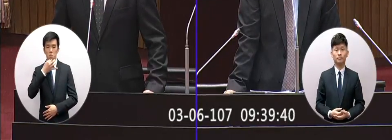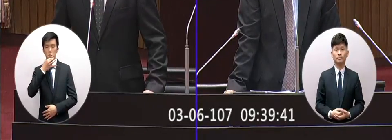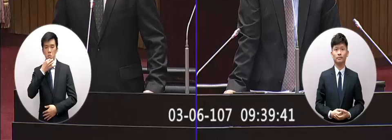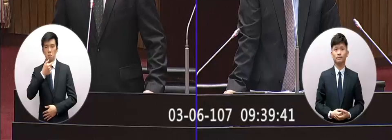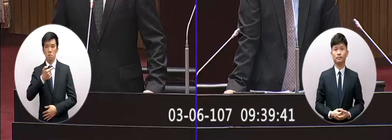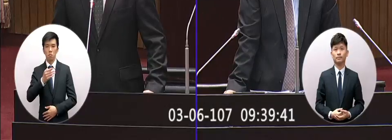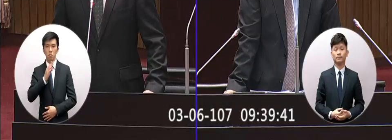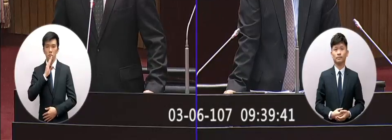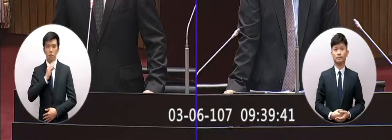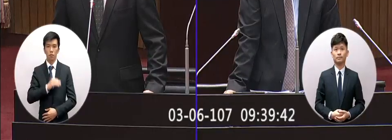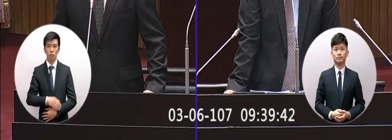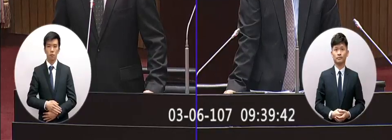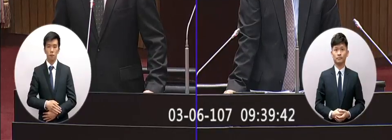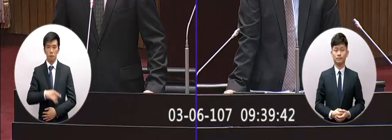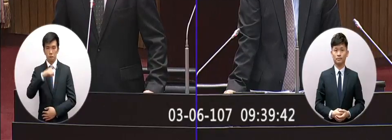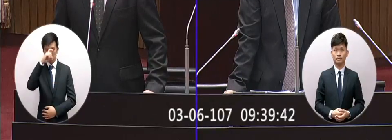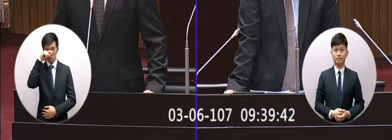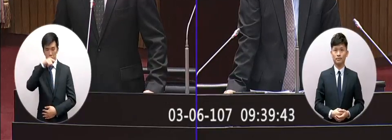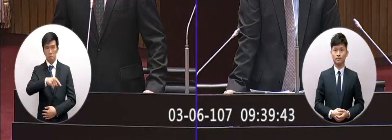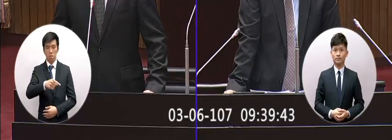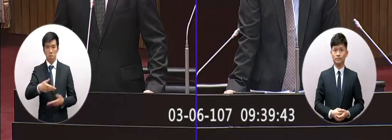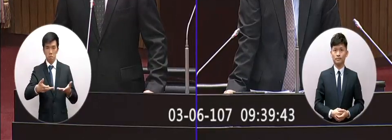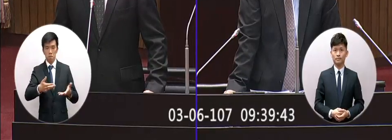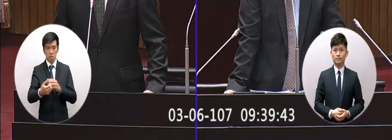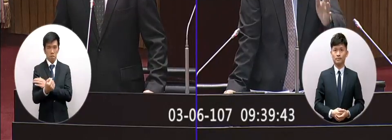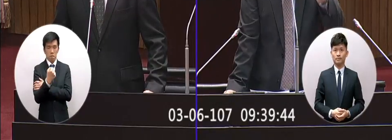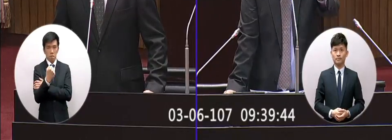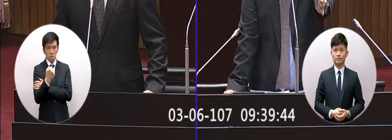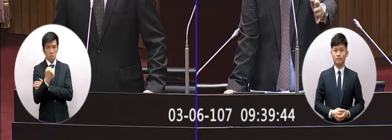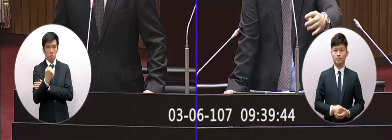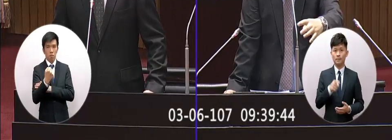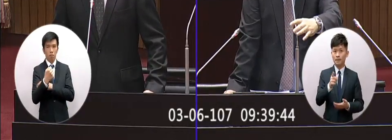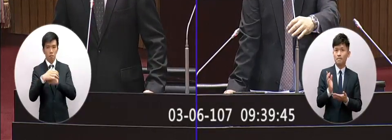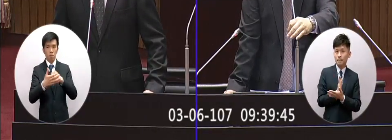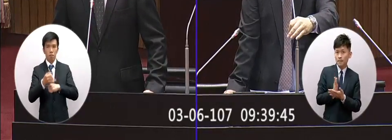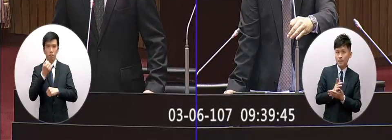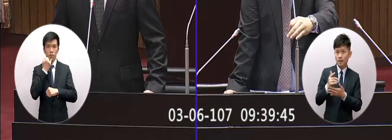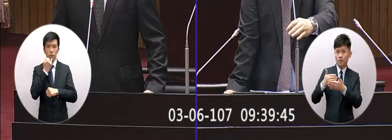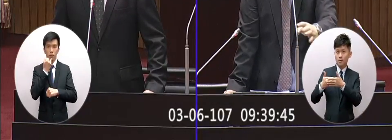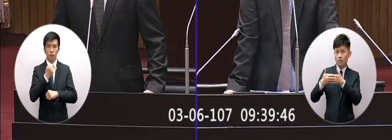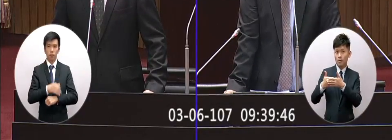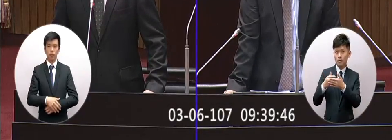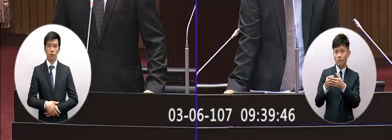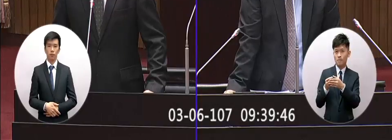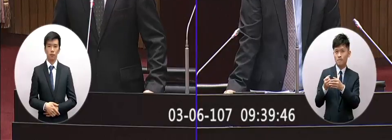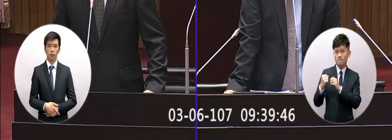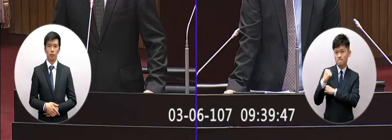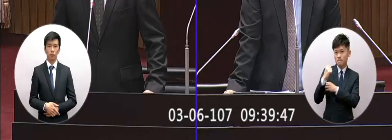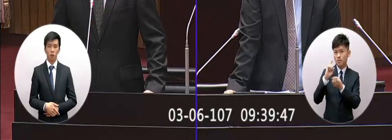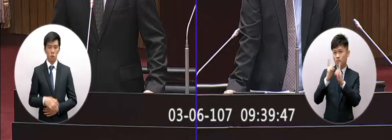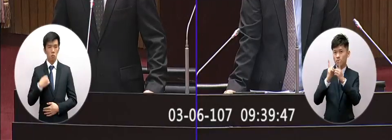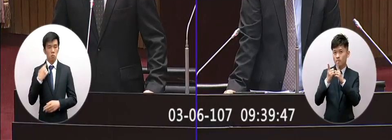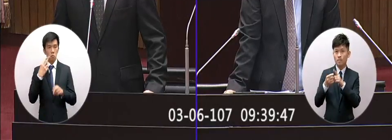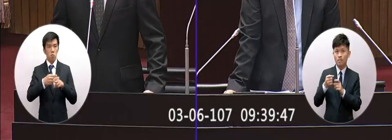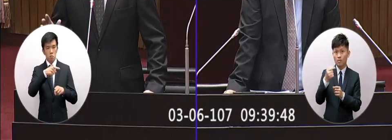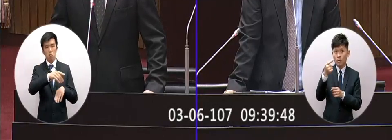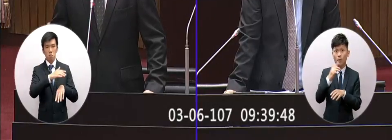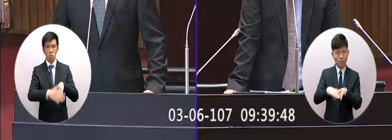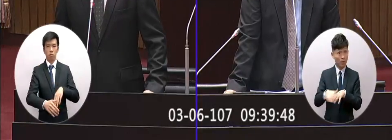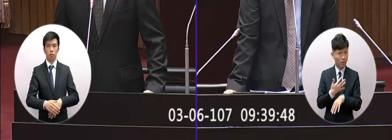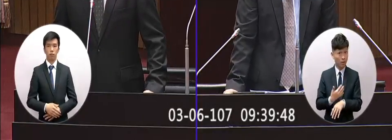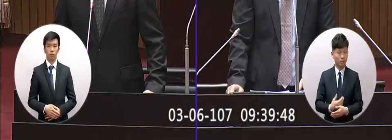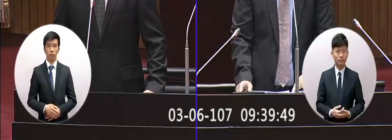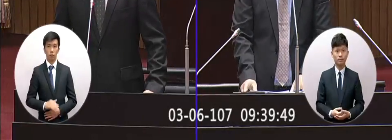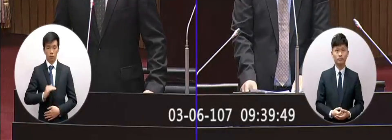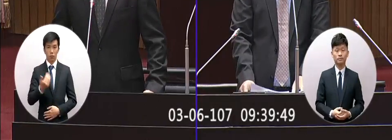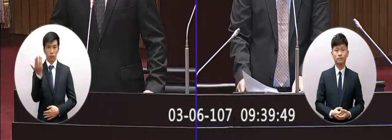况，那也是我们希望能够积极巩固的这个情形。 评估它会加强力道吗？ 我相信他们会，但是在过去